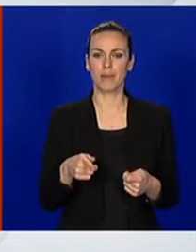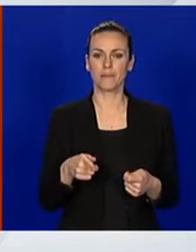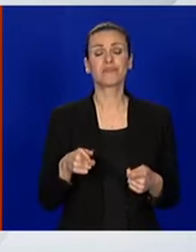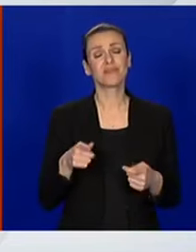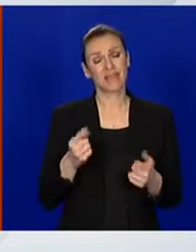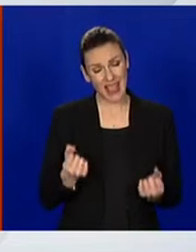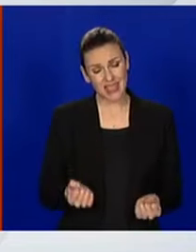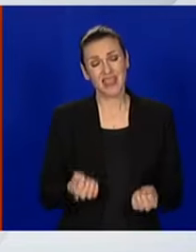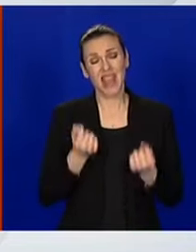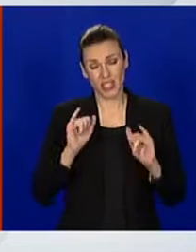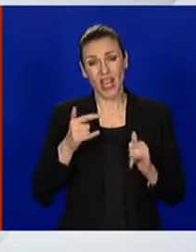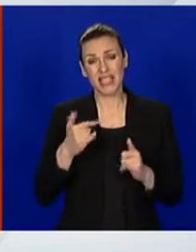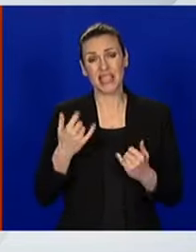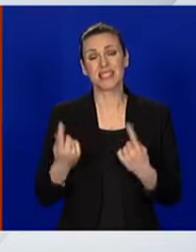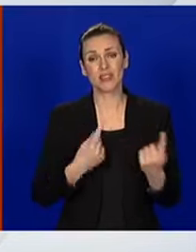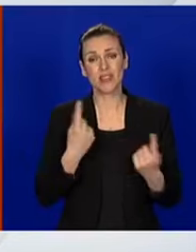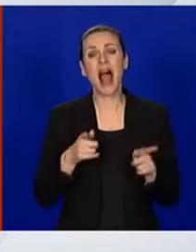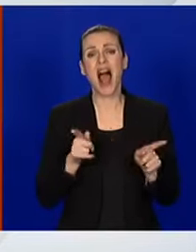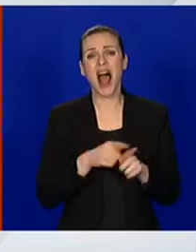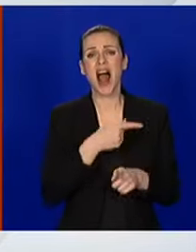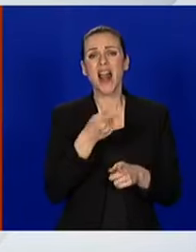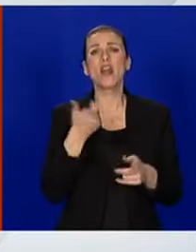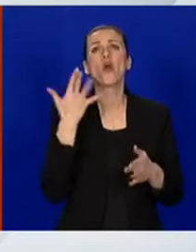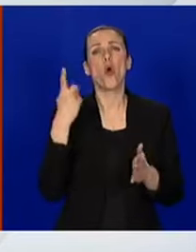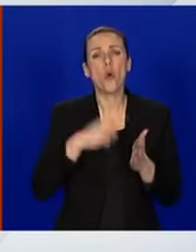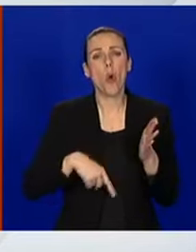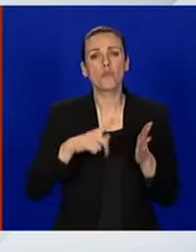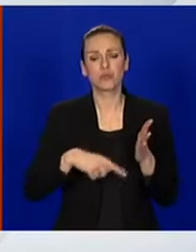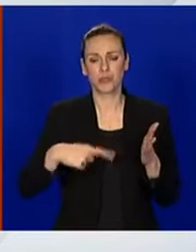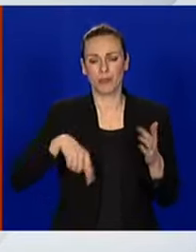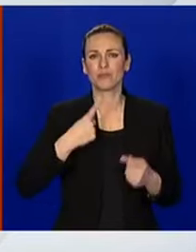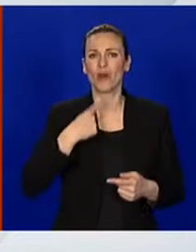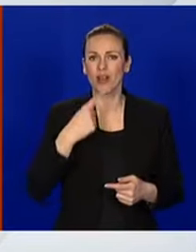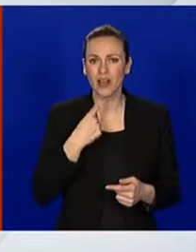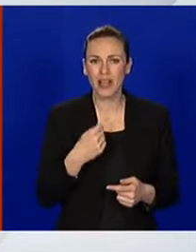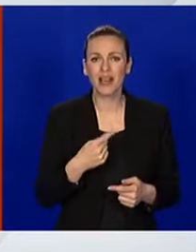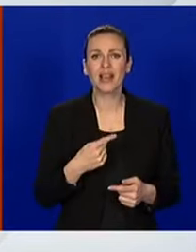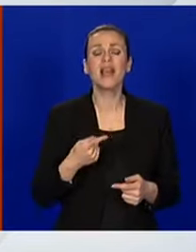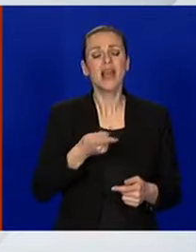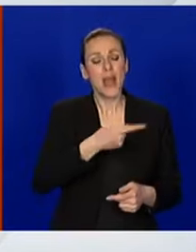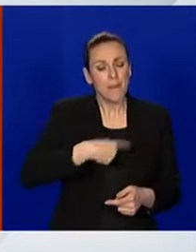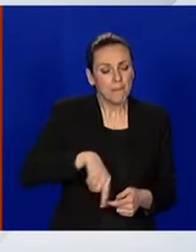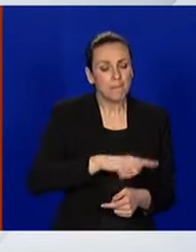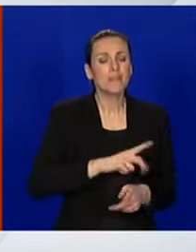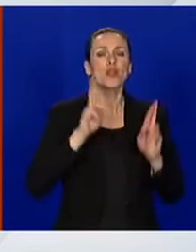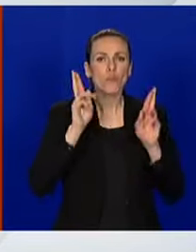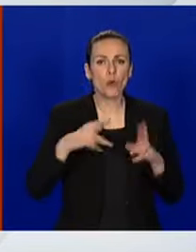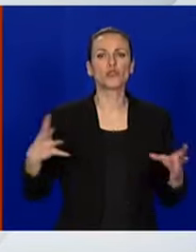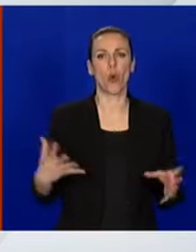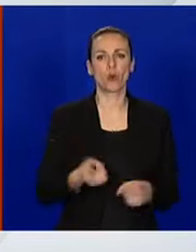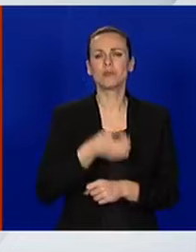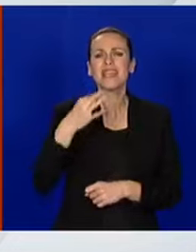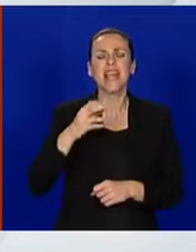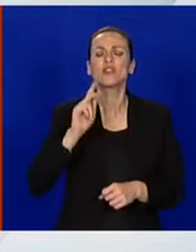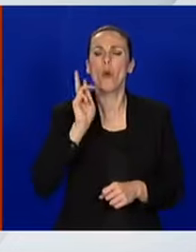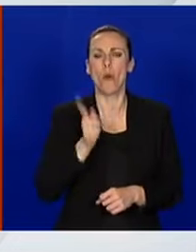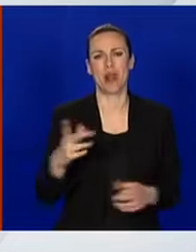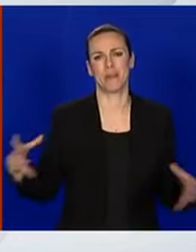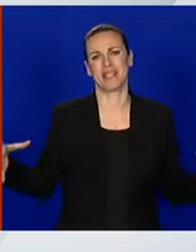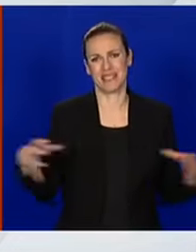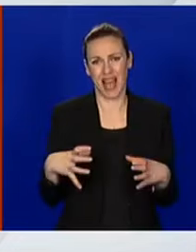teška, međutim, kao što smo više puta kazali, mi u svemu ovome možemo uspjeti jedino zajedno, a